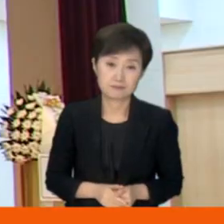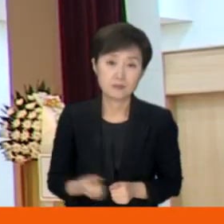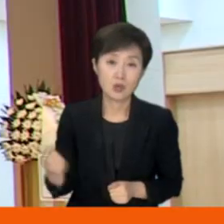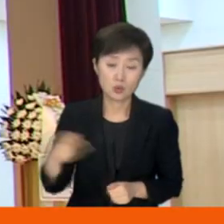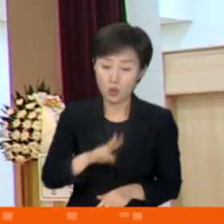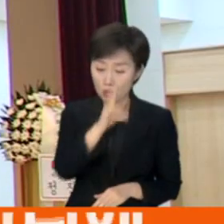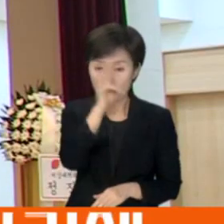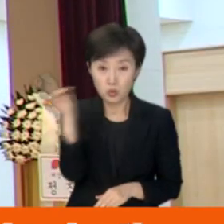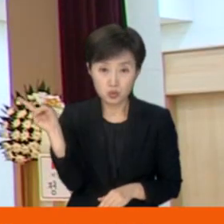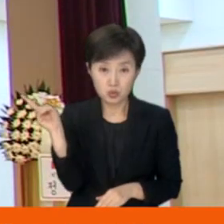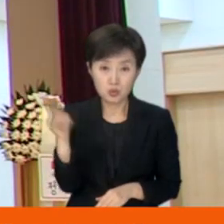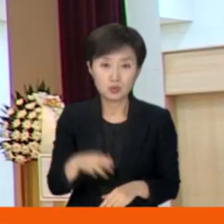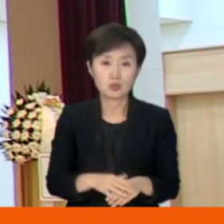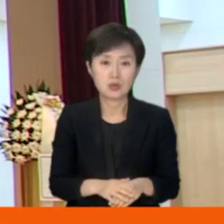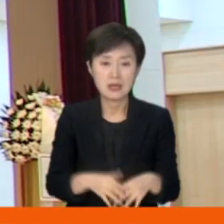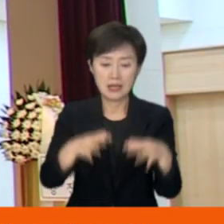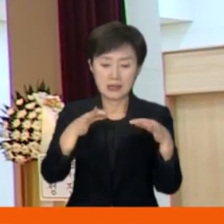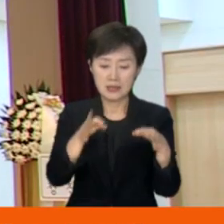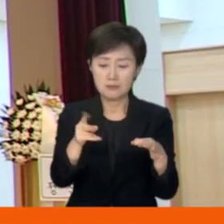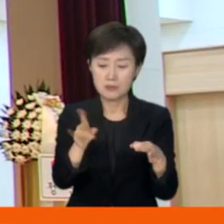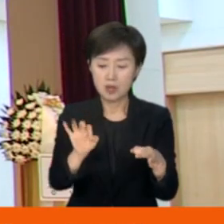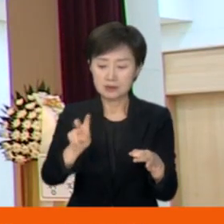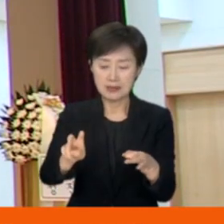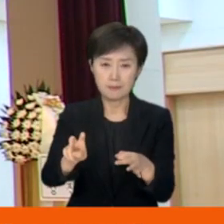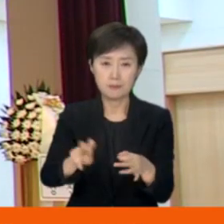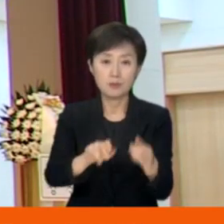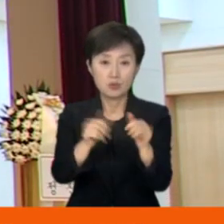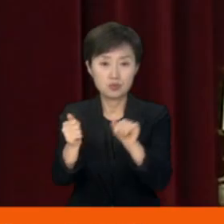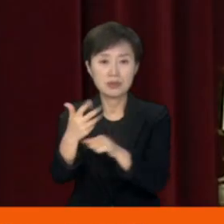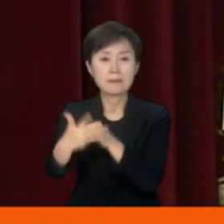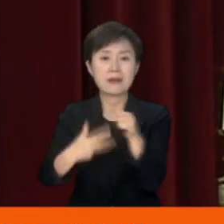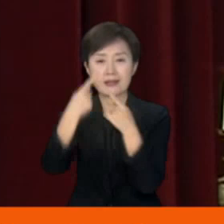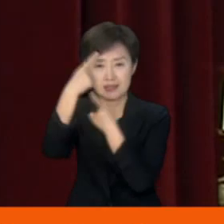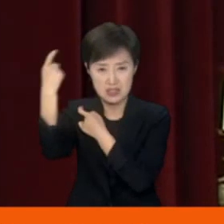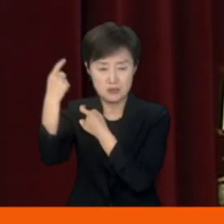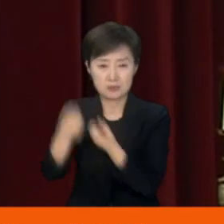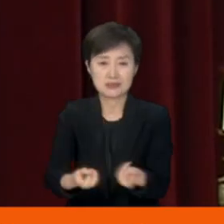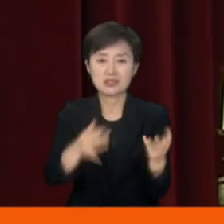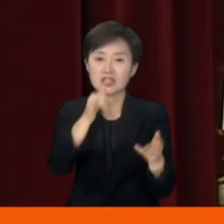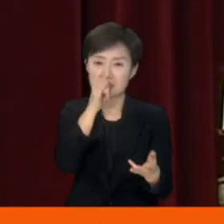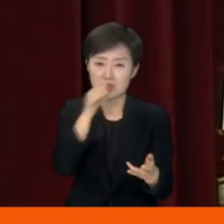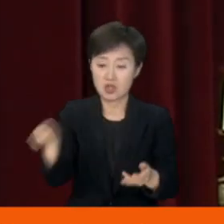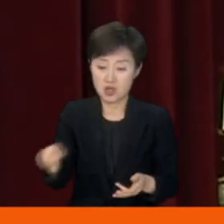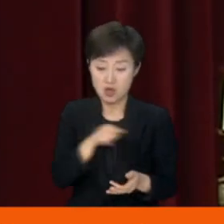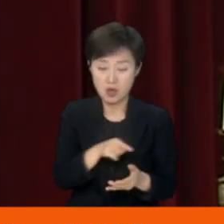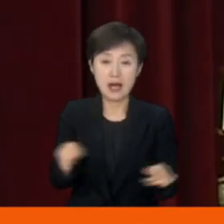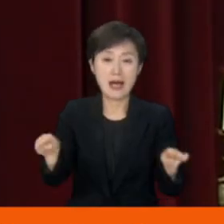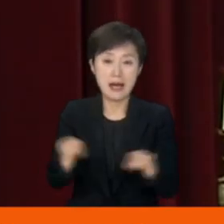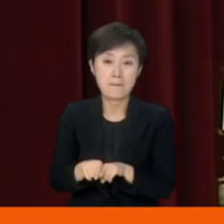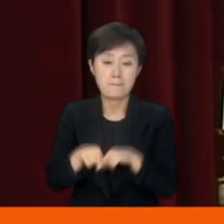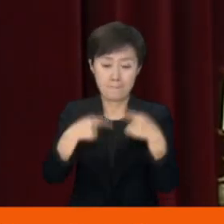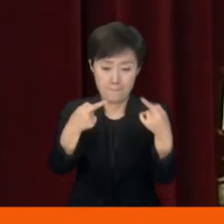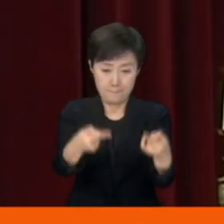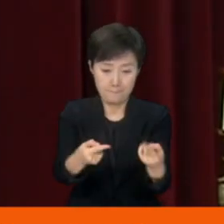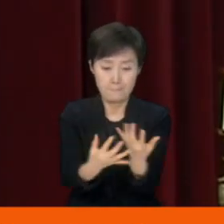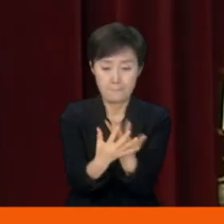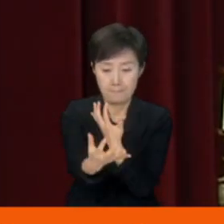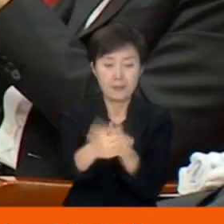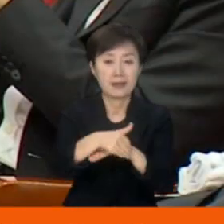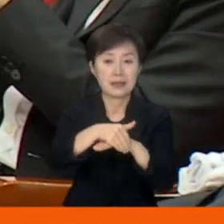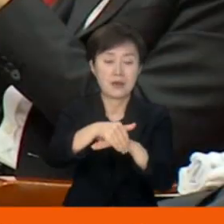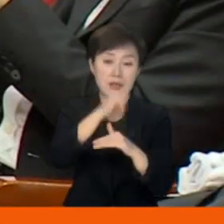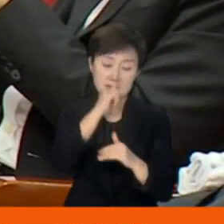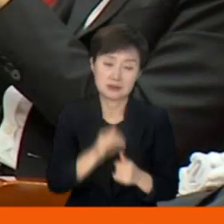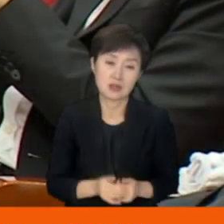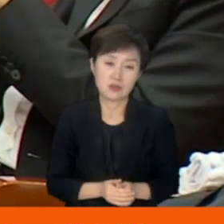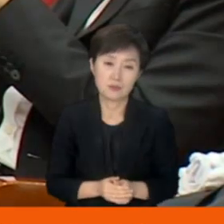한편 오후엔 고 김영삼 전 대통령 8주기 추모식이 열리는데요. 여야 지도부와 원로 정치인들이 대거 한자리에 모일